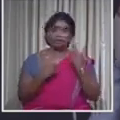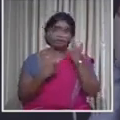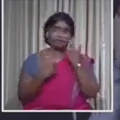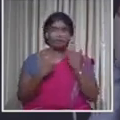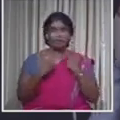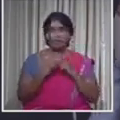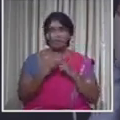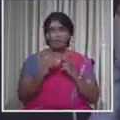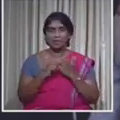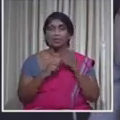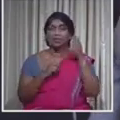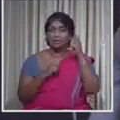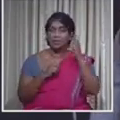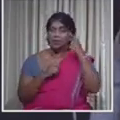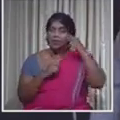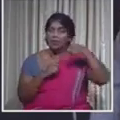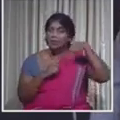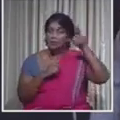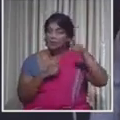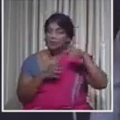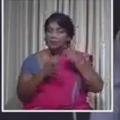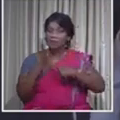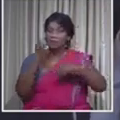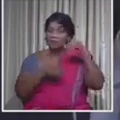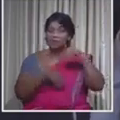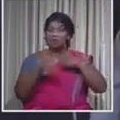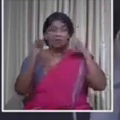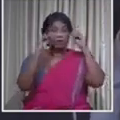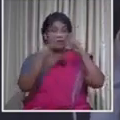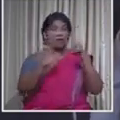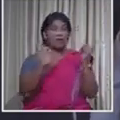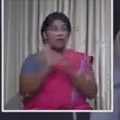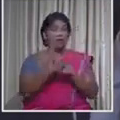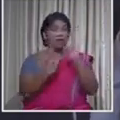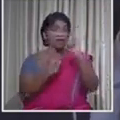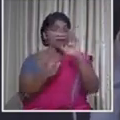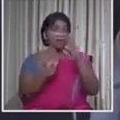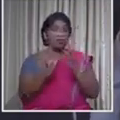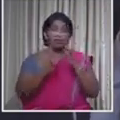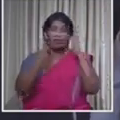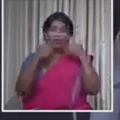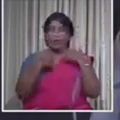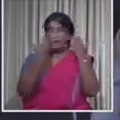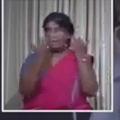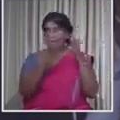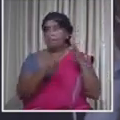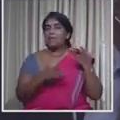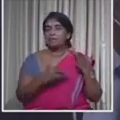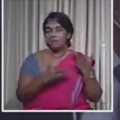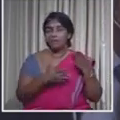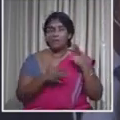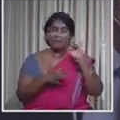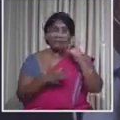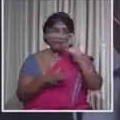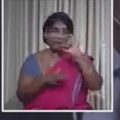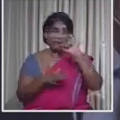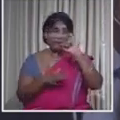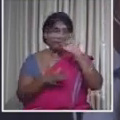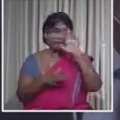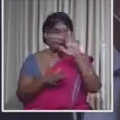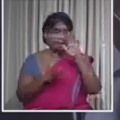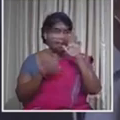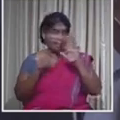නැහැ එතුමාව විශ්වාස කරලා ඡන්දෙ දුන්නු ලක්ෂ 69ට බහුතරයකට අදපා වෙලා තියෙනවා දැන් 69 9ටද බහැලා